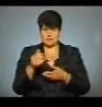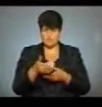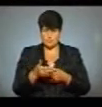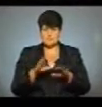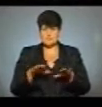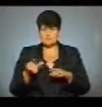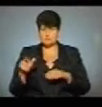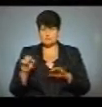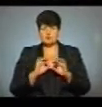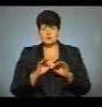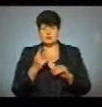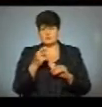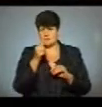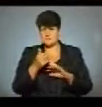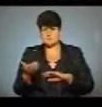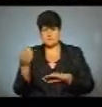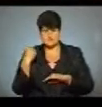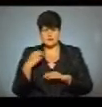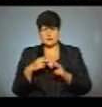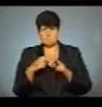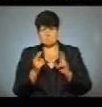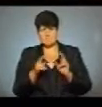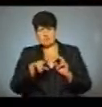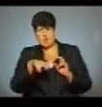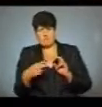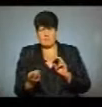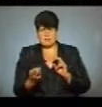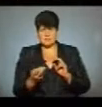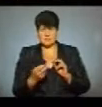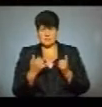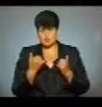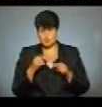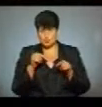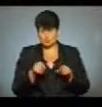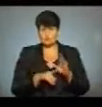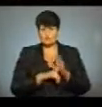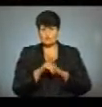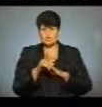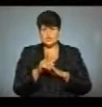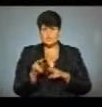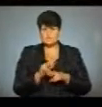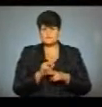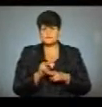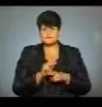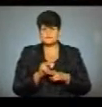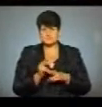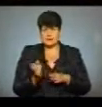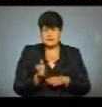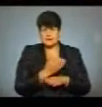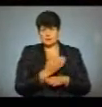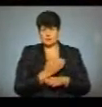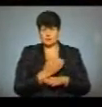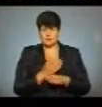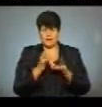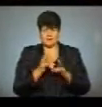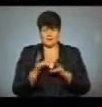Місцеві розповідають, що 2 місяці тому міст обвалився. І сьогодні тут розпочали демонтажні роботи, демонтують аварійні